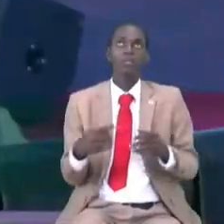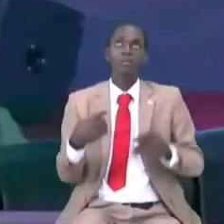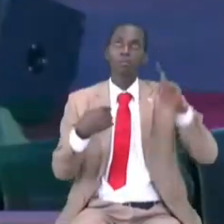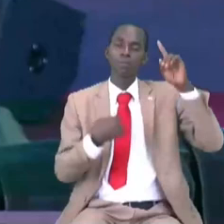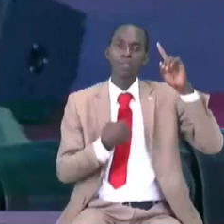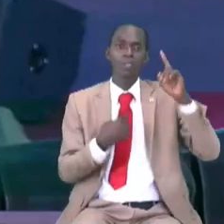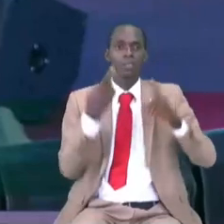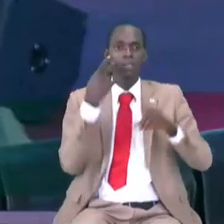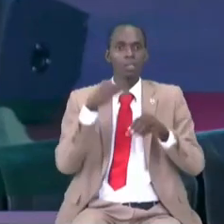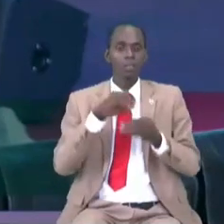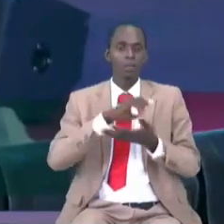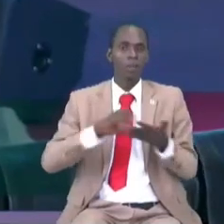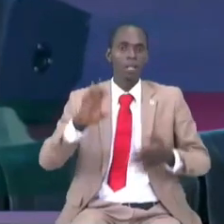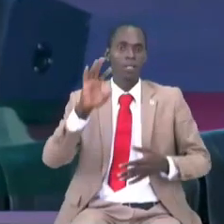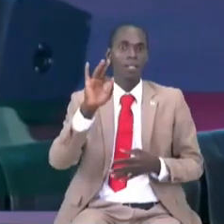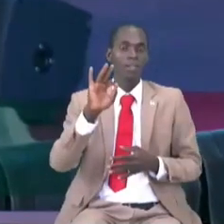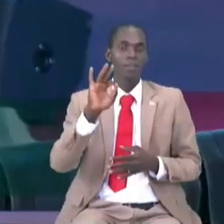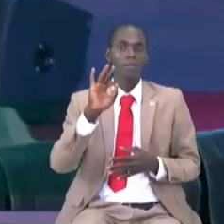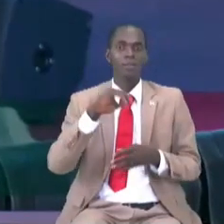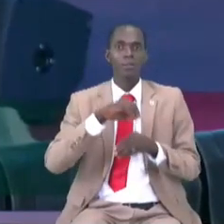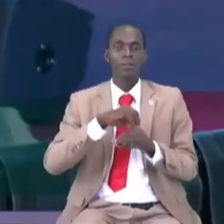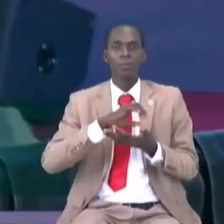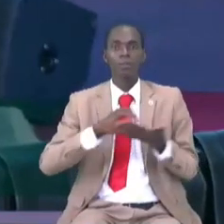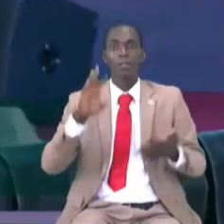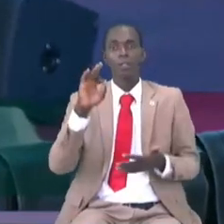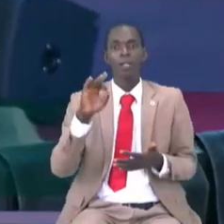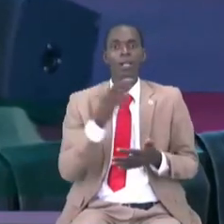Verset 9, cette ville sera pour moi un